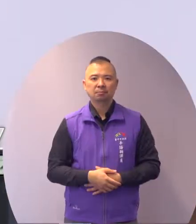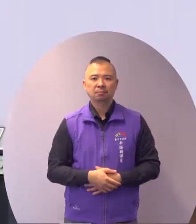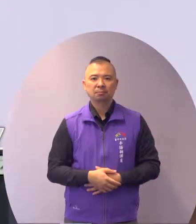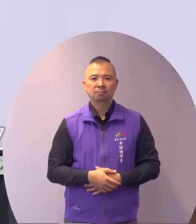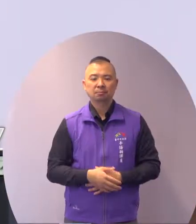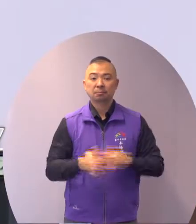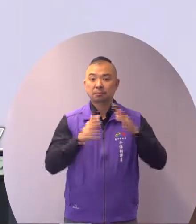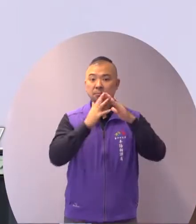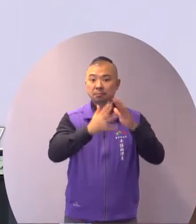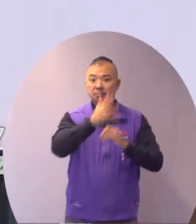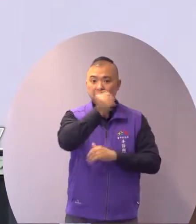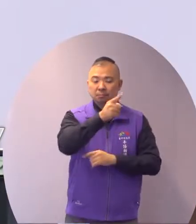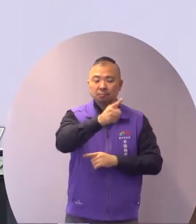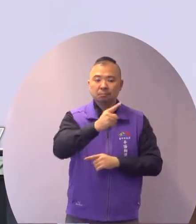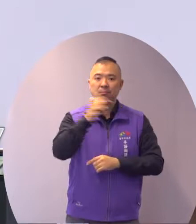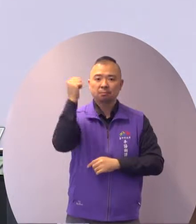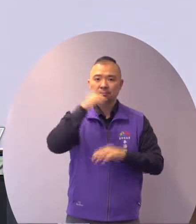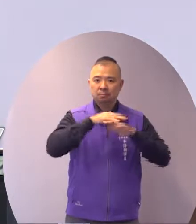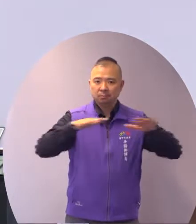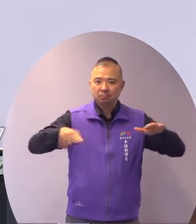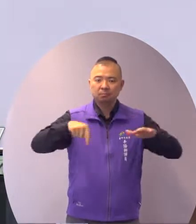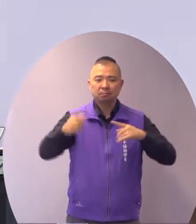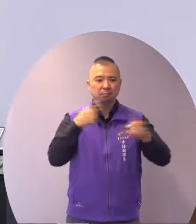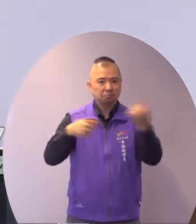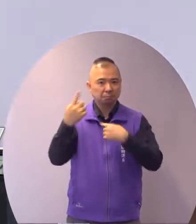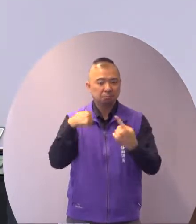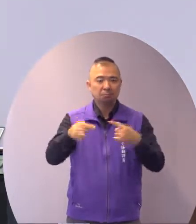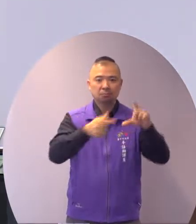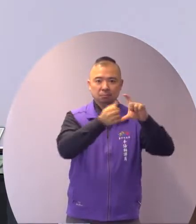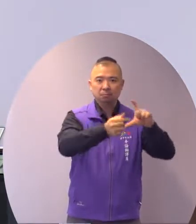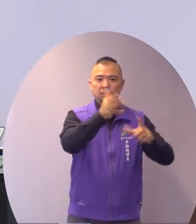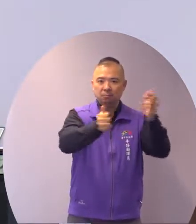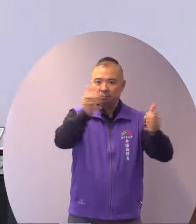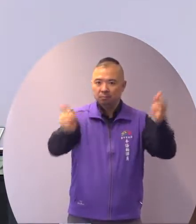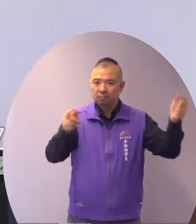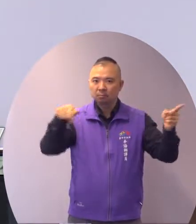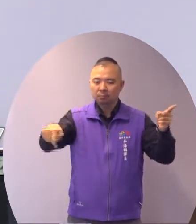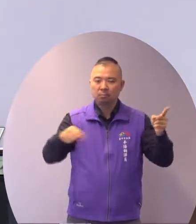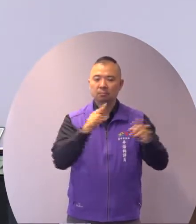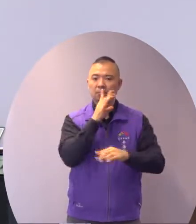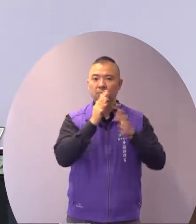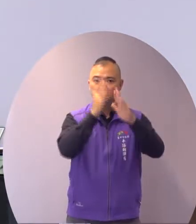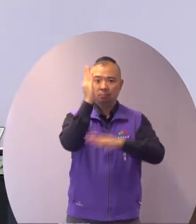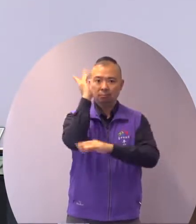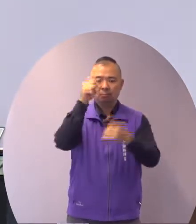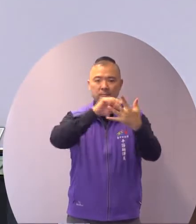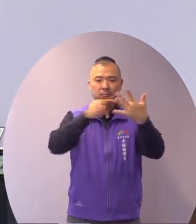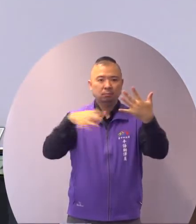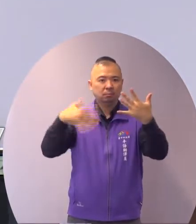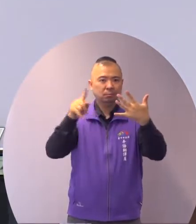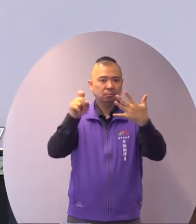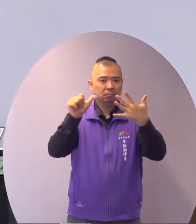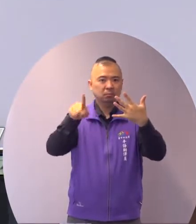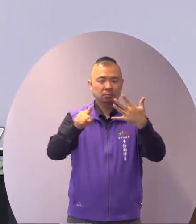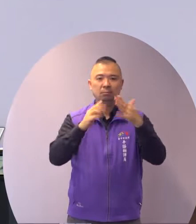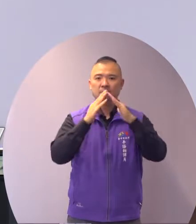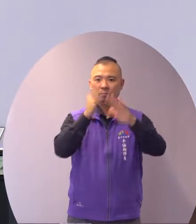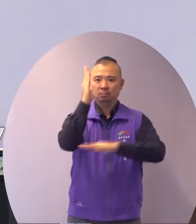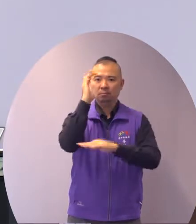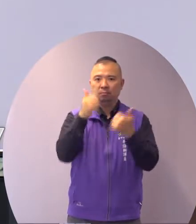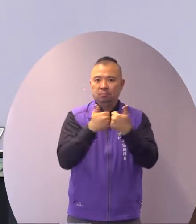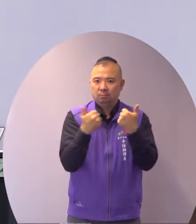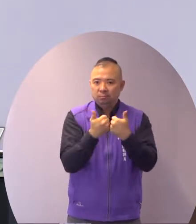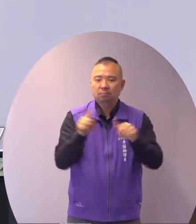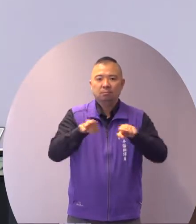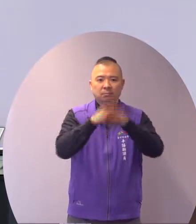市长早，与会各位机关首长、区长们，大家早。本府第515次市政会议，会议开始，恭请市